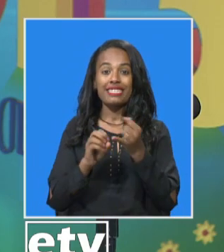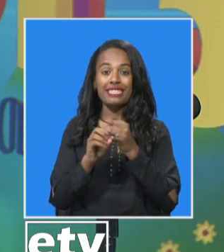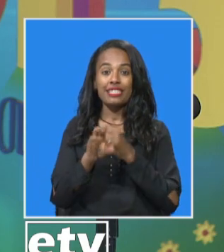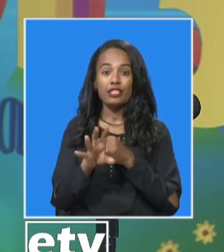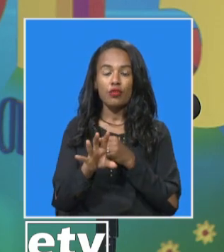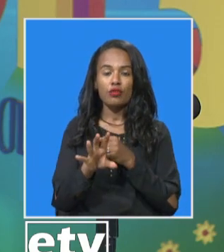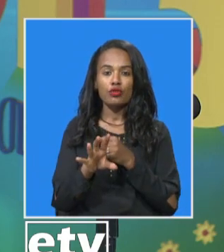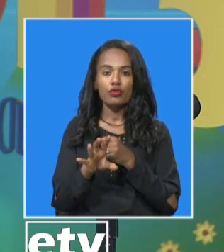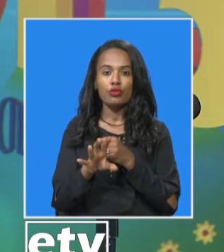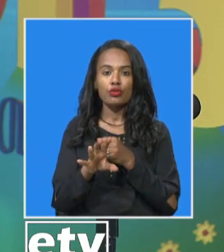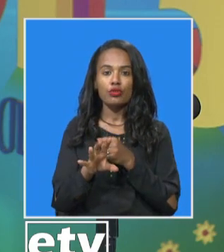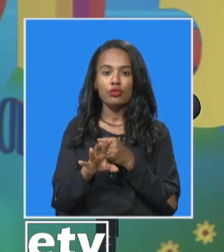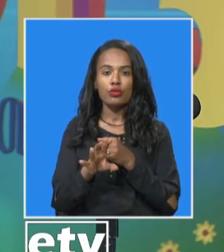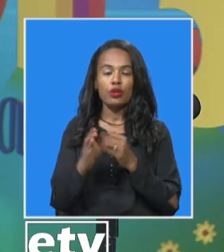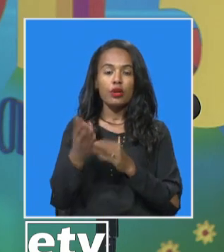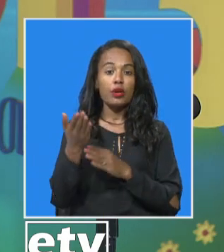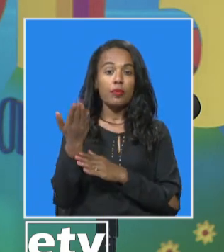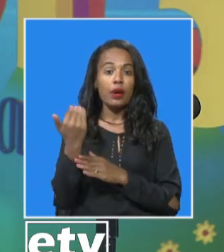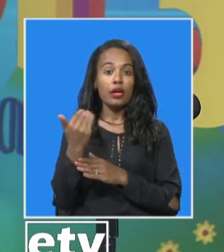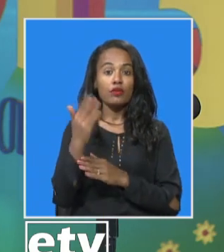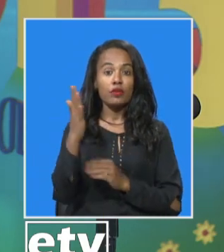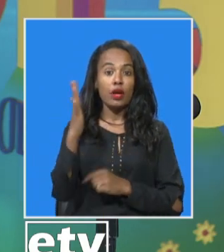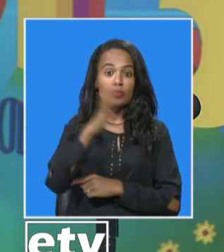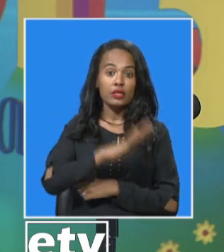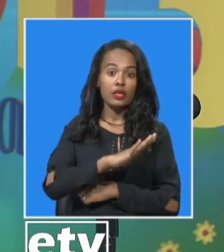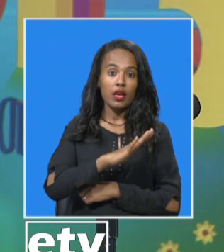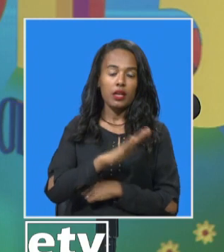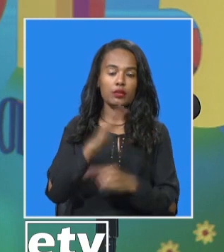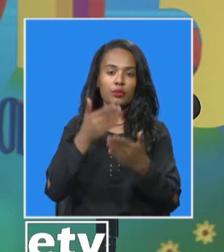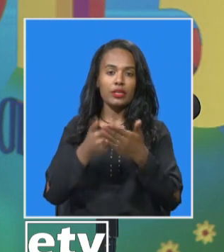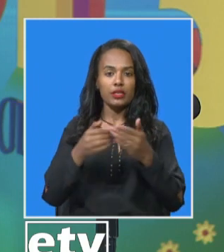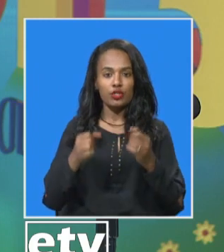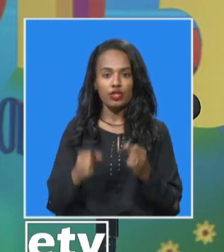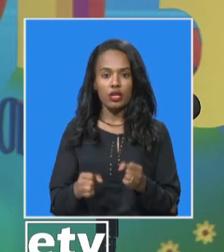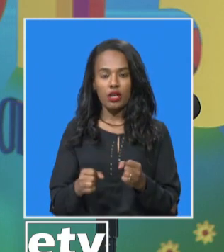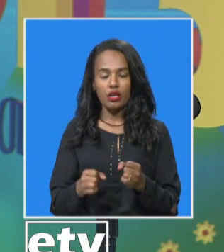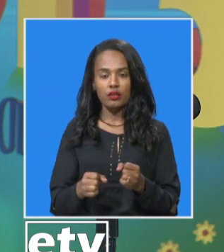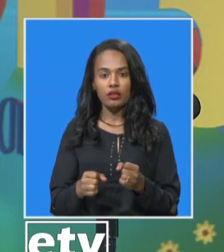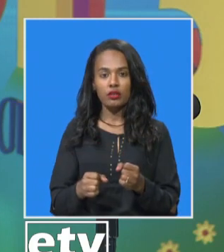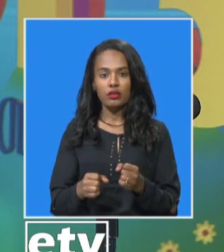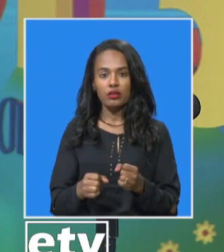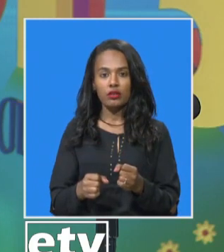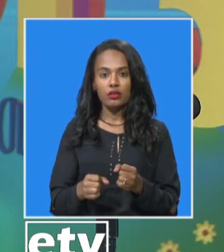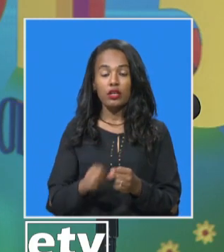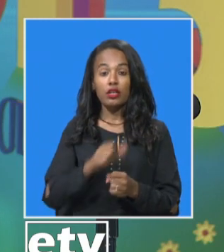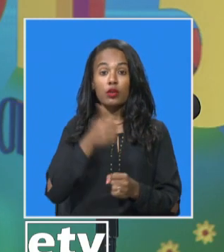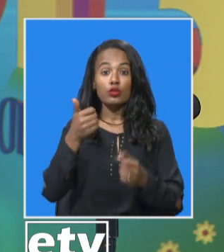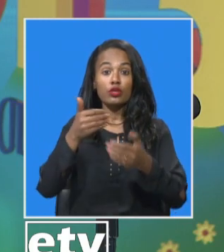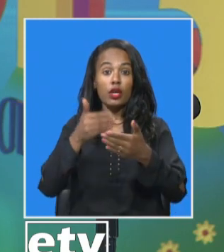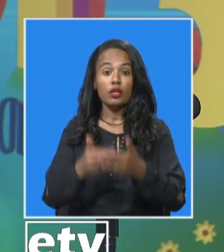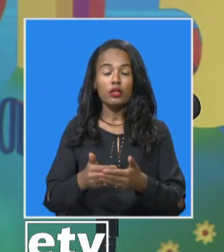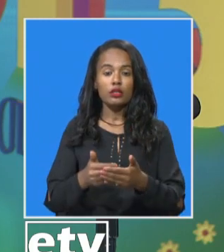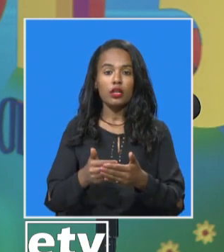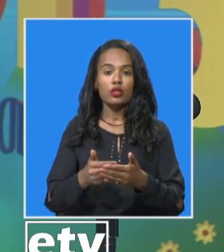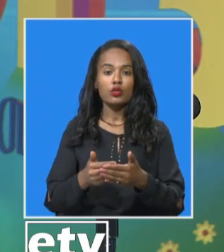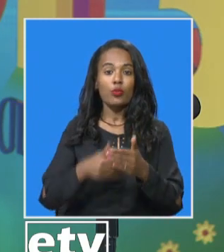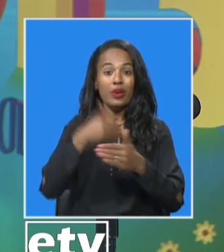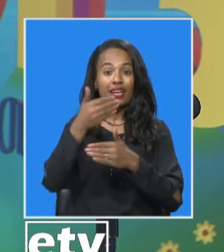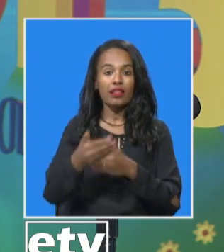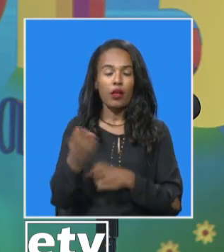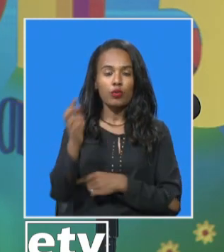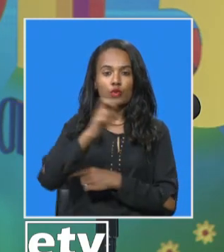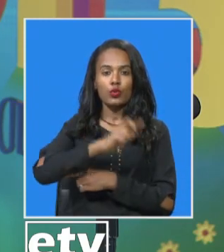ቅርንጫፎች ባለፉት 5 ቀናት መድረስ ችለናል። ሌሎች ያልደረስናቸው በቀጣዮቹ